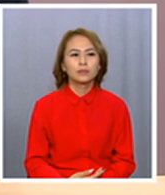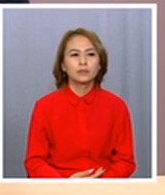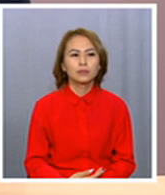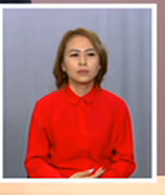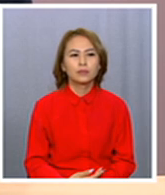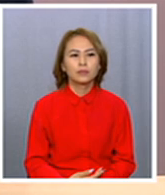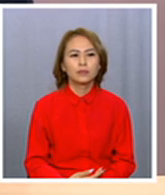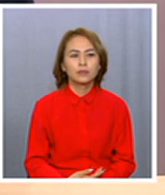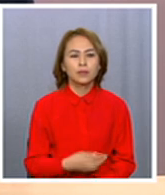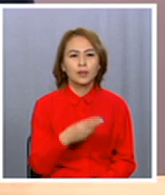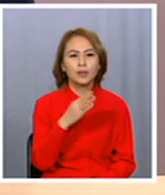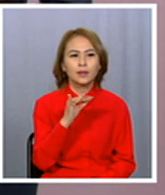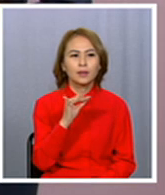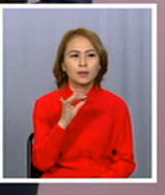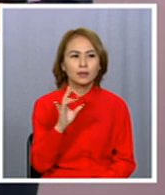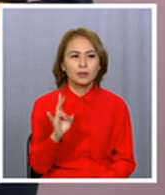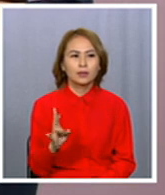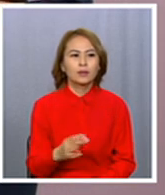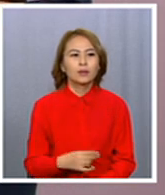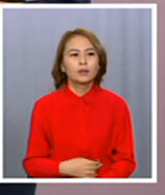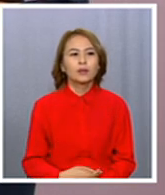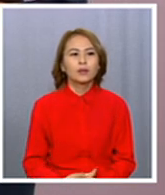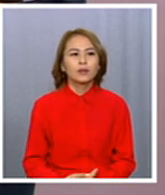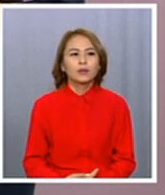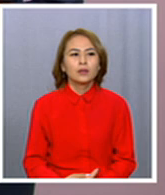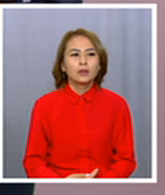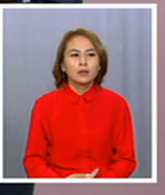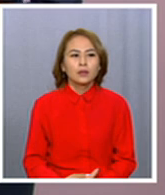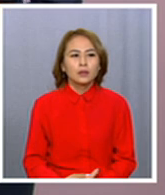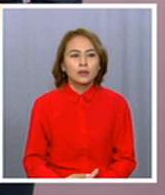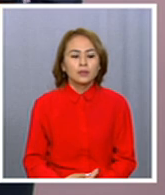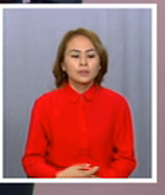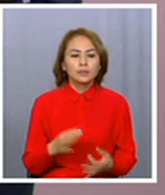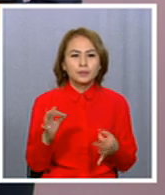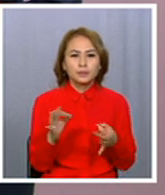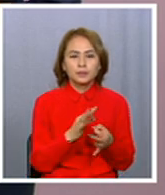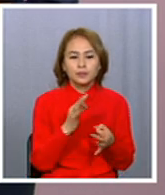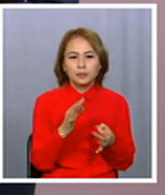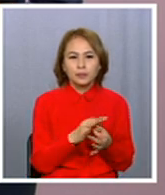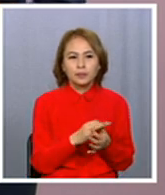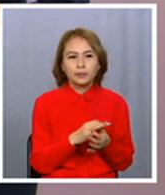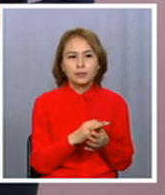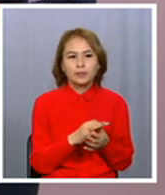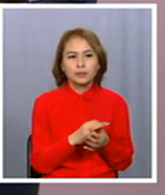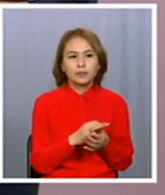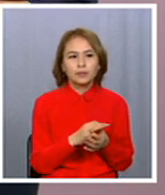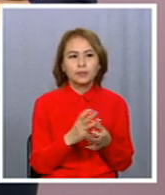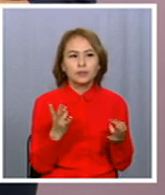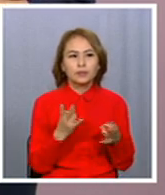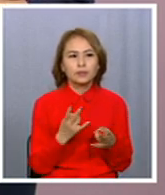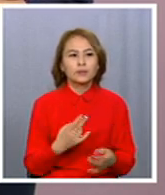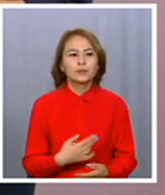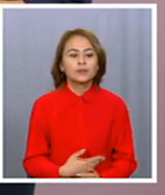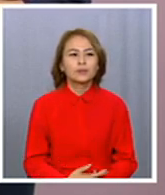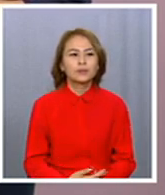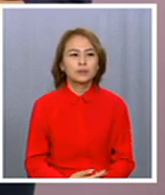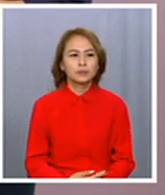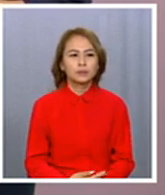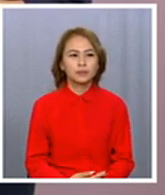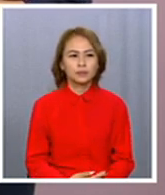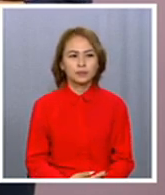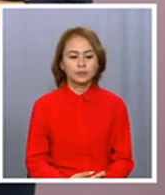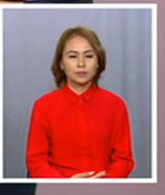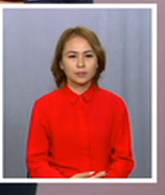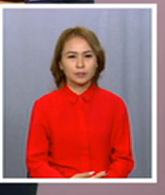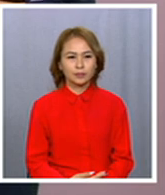Дала жануары, тиін. Жақсы. Бесінші, тігуге қажетті зат. Қандай зат